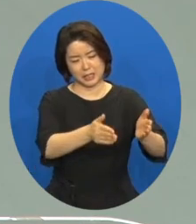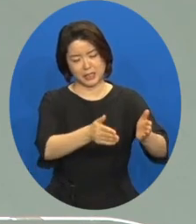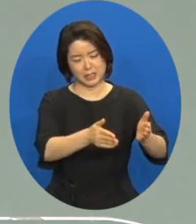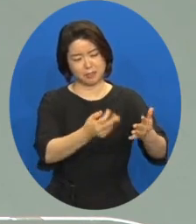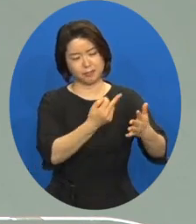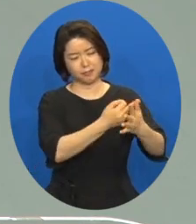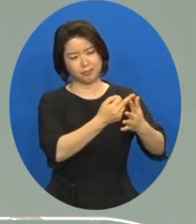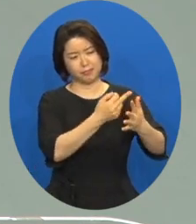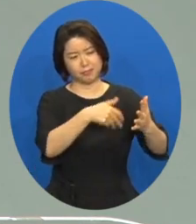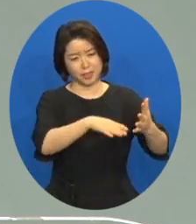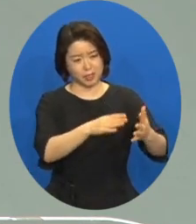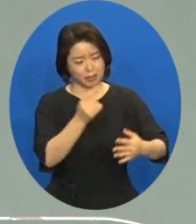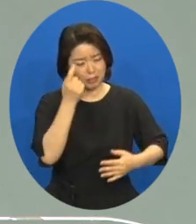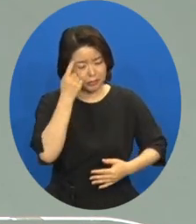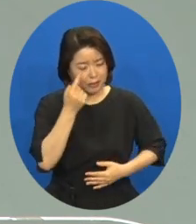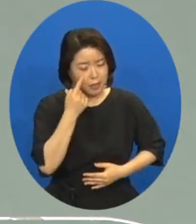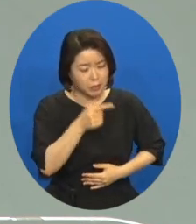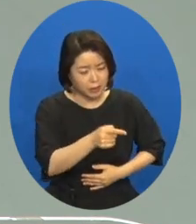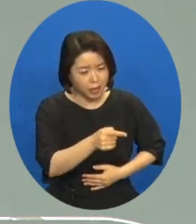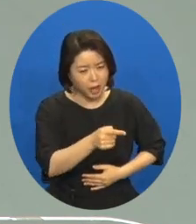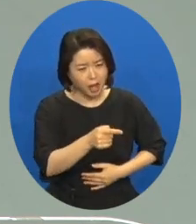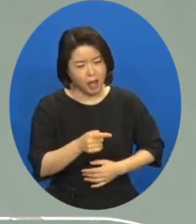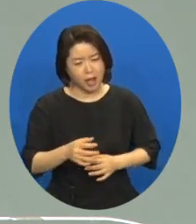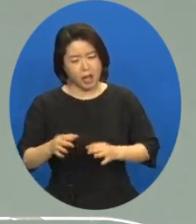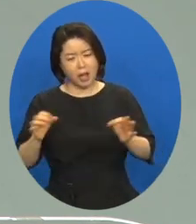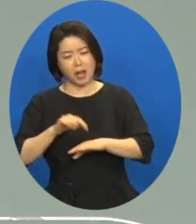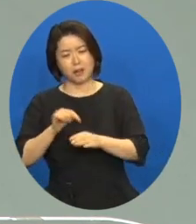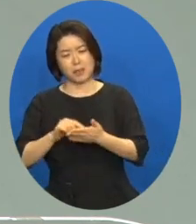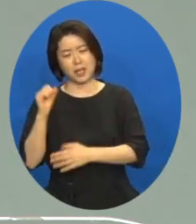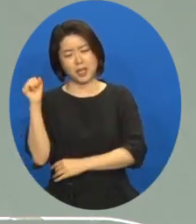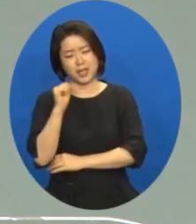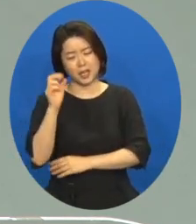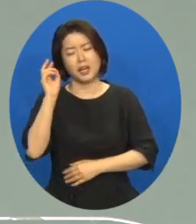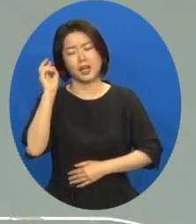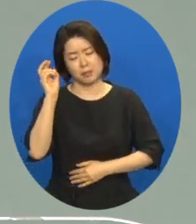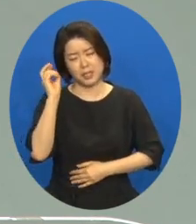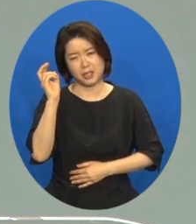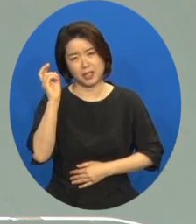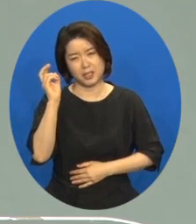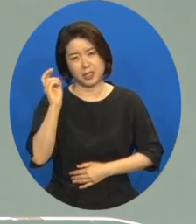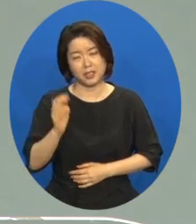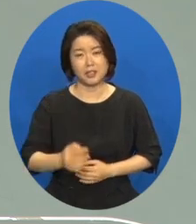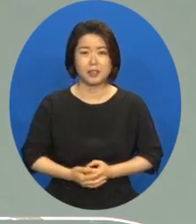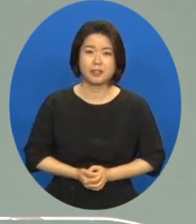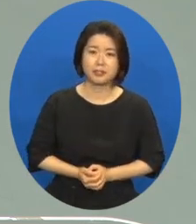큰아들이 간다고 생각하니까 잠깐 마음이 흔들리셨던 것 같아요.